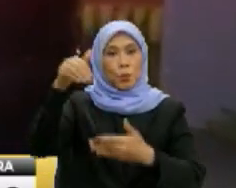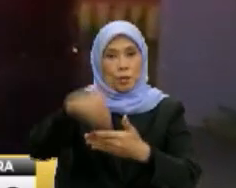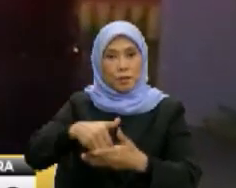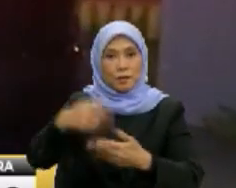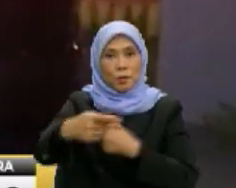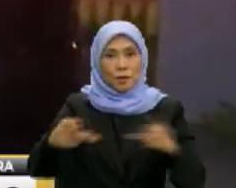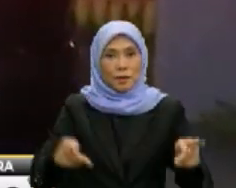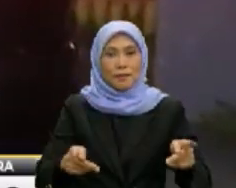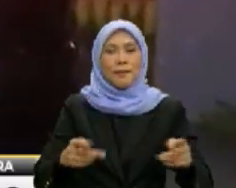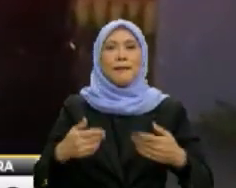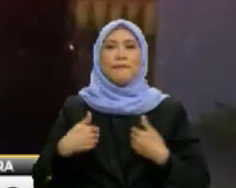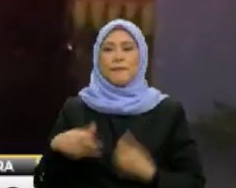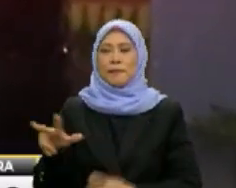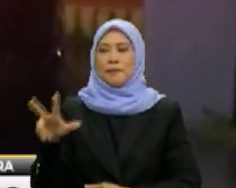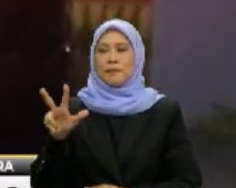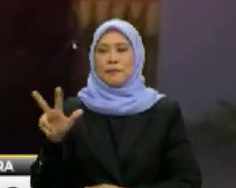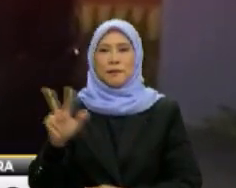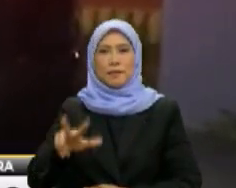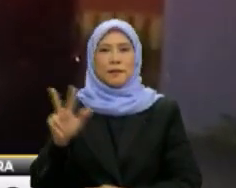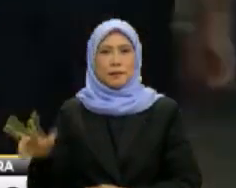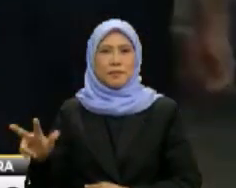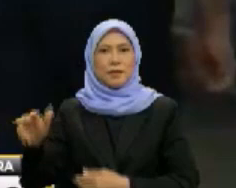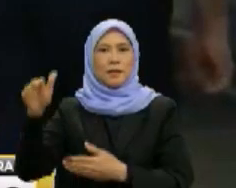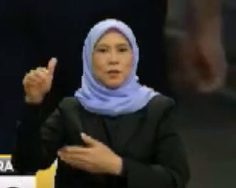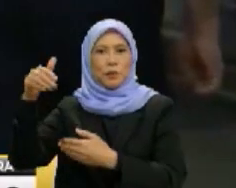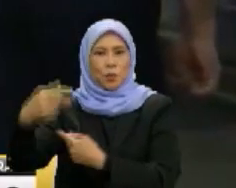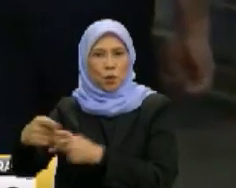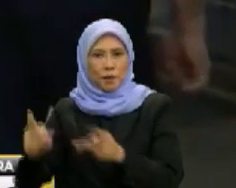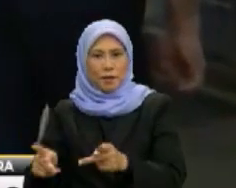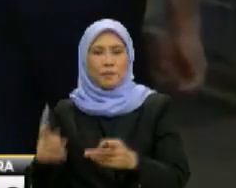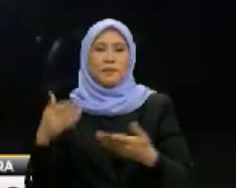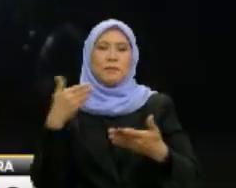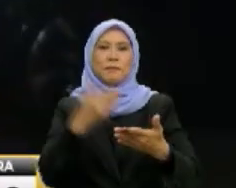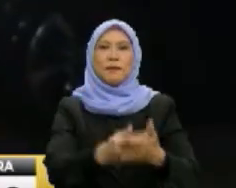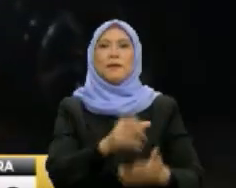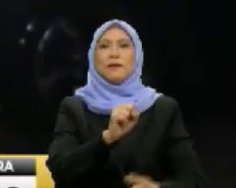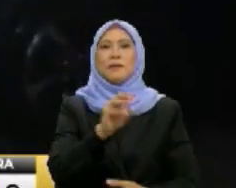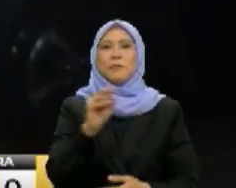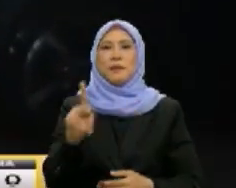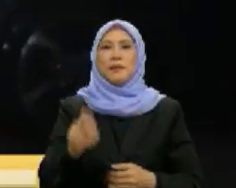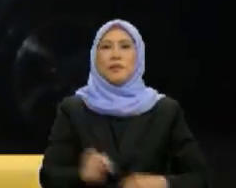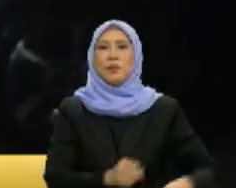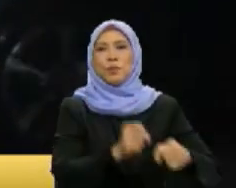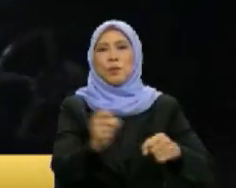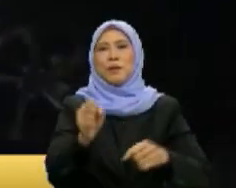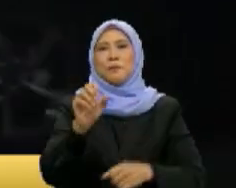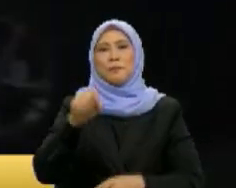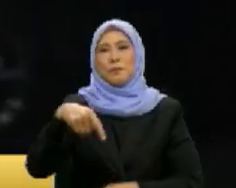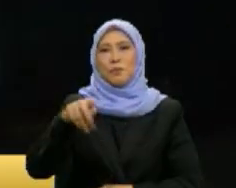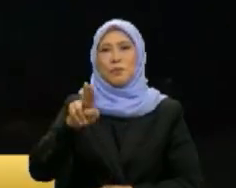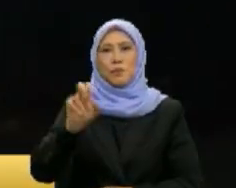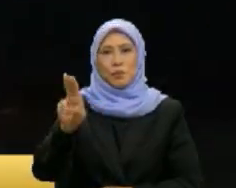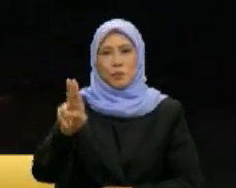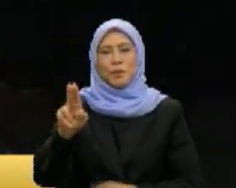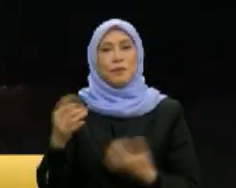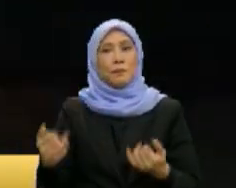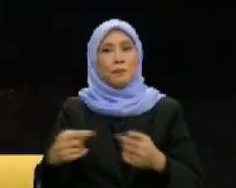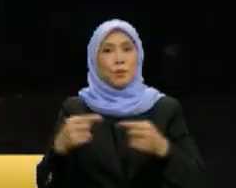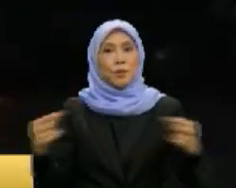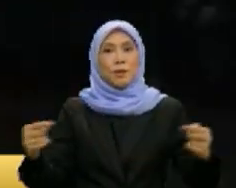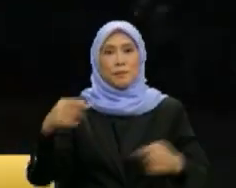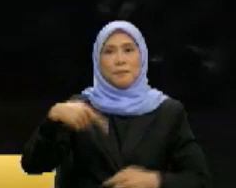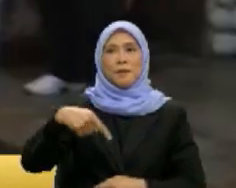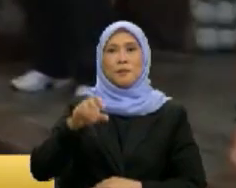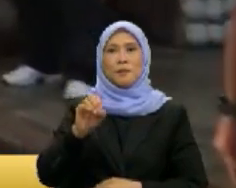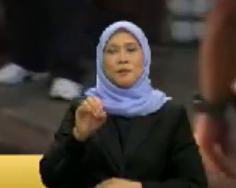undi, sebanyak 33 peti undi telah tiba di SMK Sungai Pusu ini. Jadi perkembangan mengenai keputusan